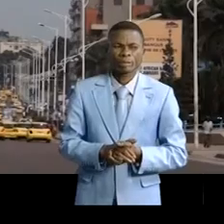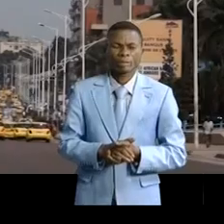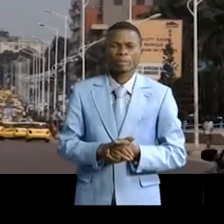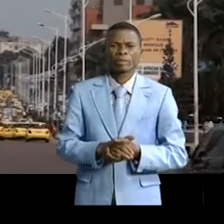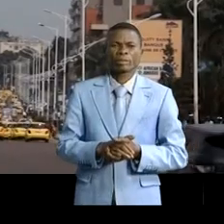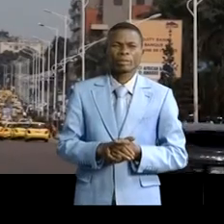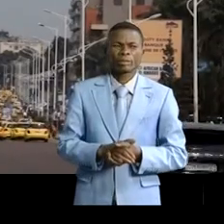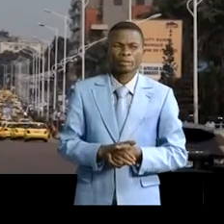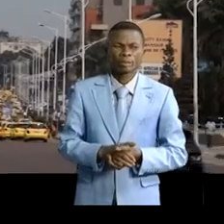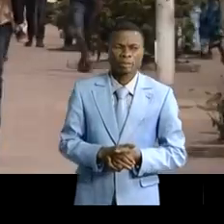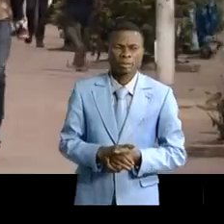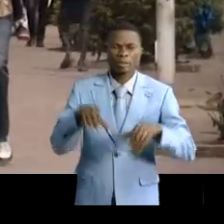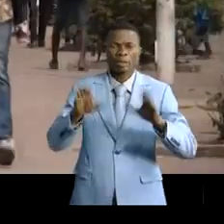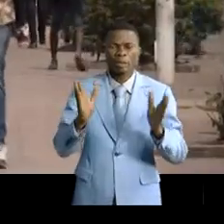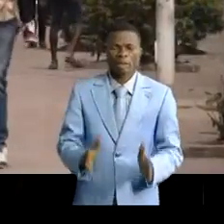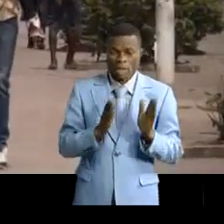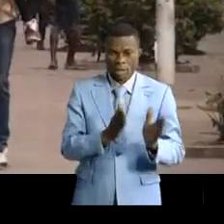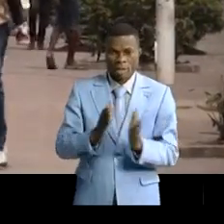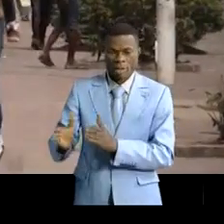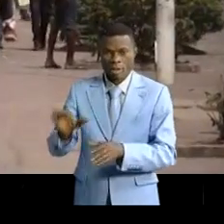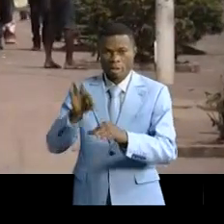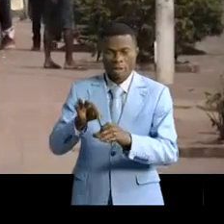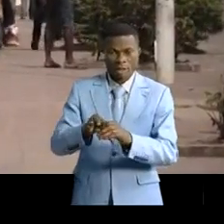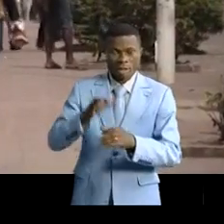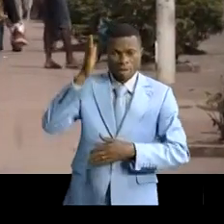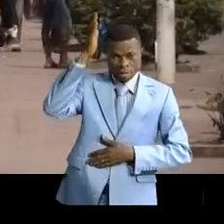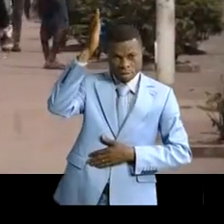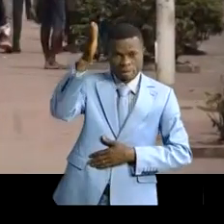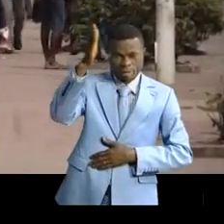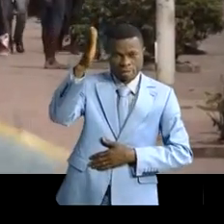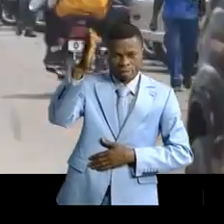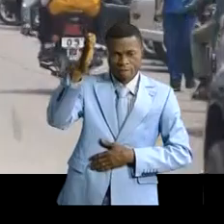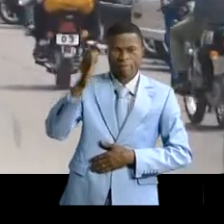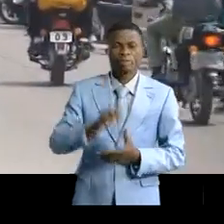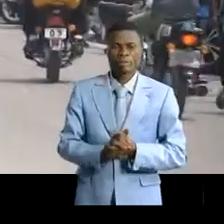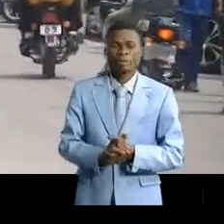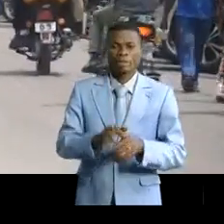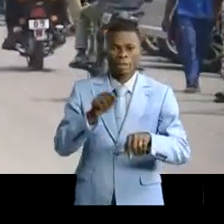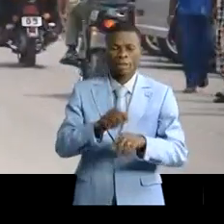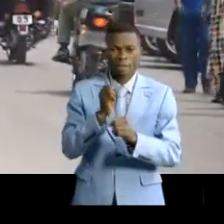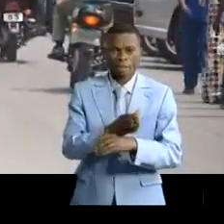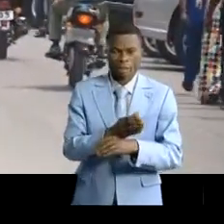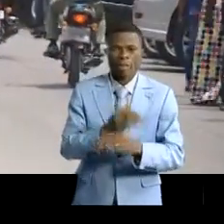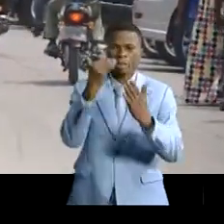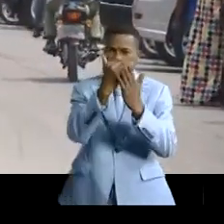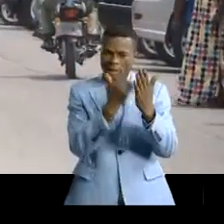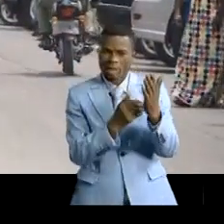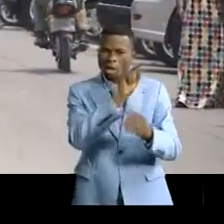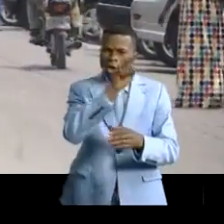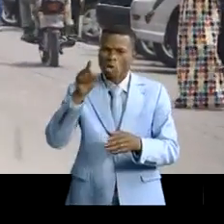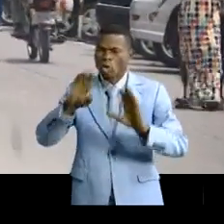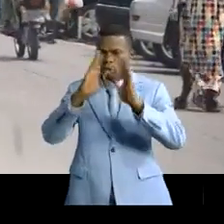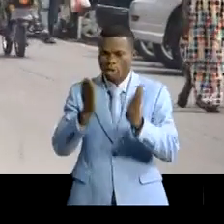2023 s'approche. Les Congolais doivent se préparer pour des échéances électorales à venir. Cela étant, l'étape du recensement de la population